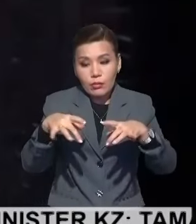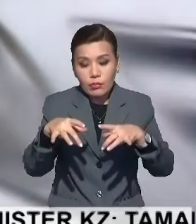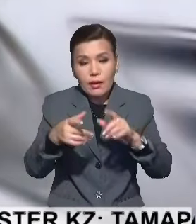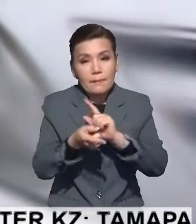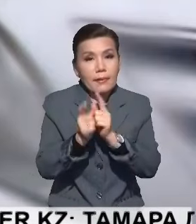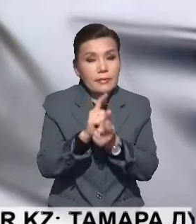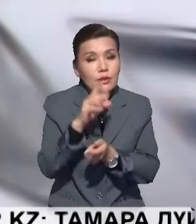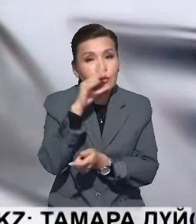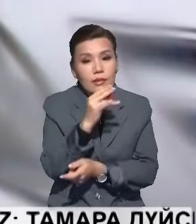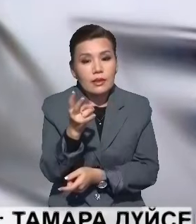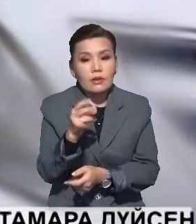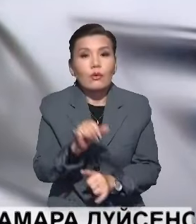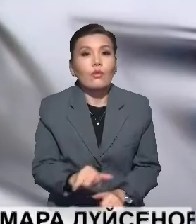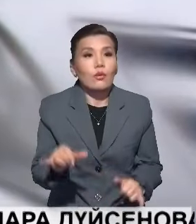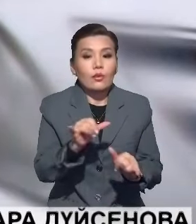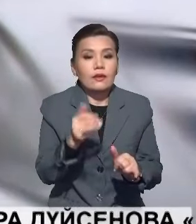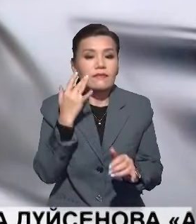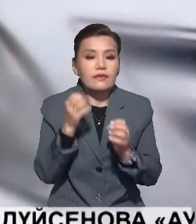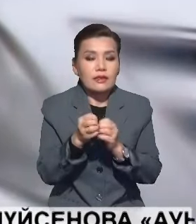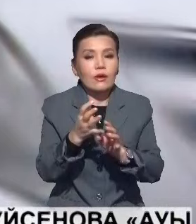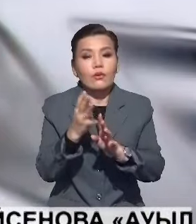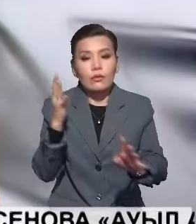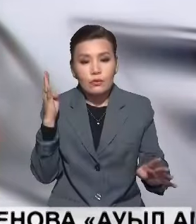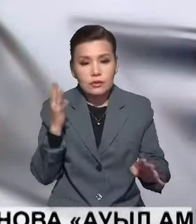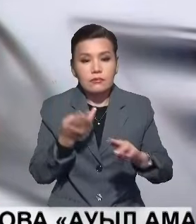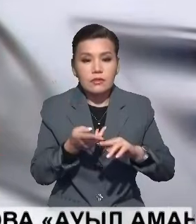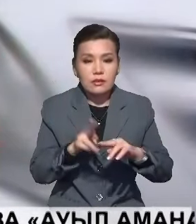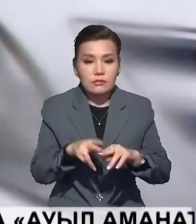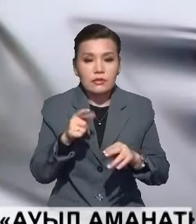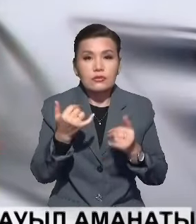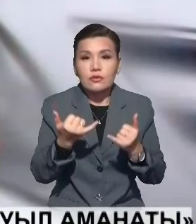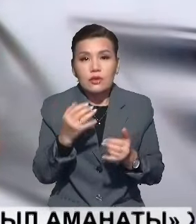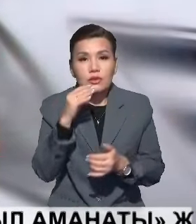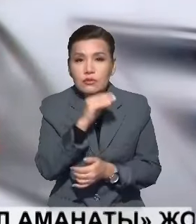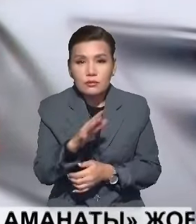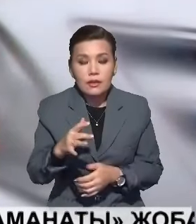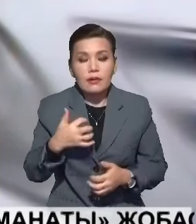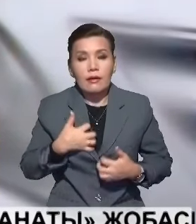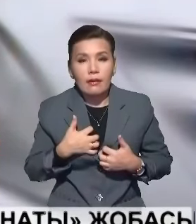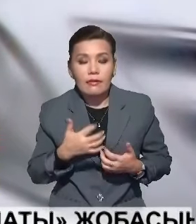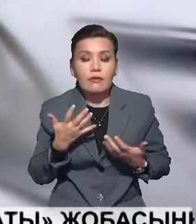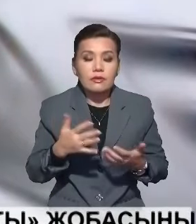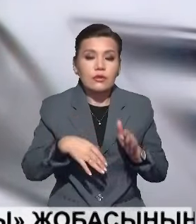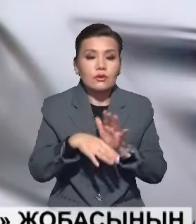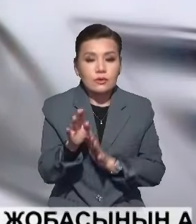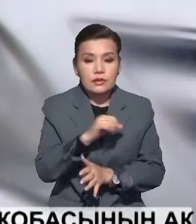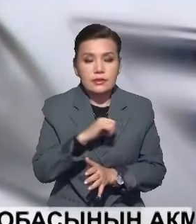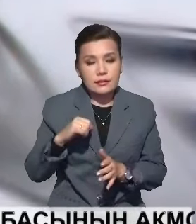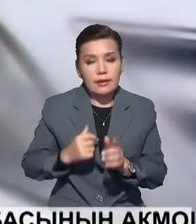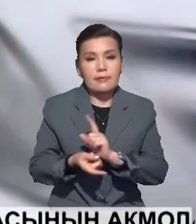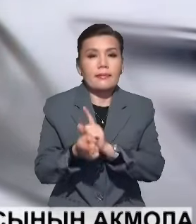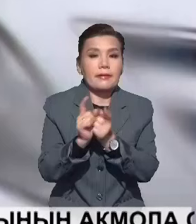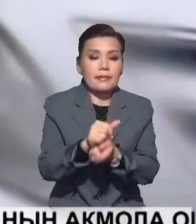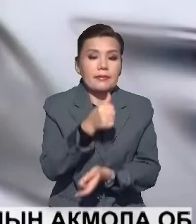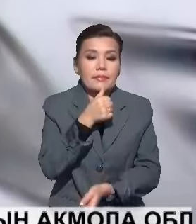керек. Қайда барсам да кезек көп. Бұл түрмен бүгін бітпейтін секілдімін. Одан да өзім әуреліп